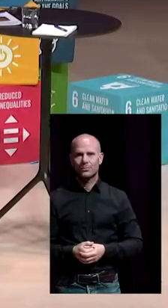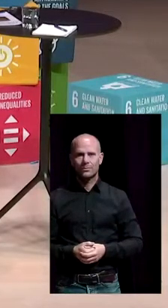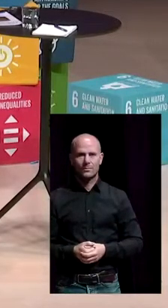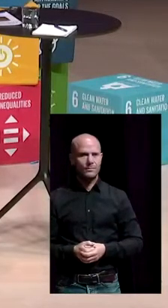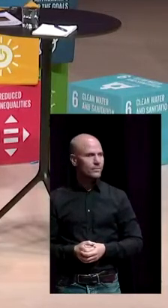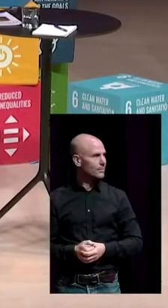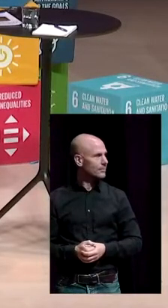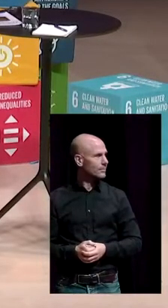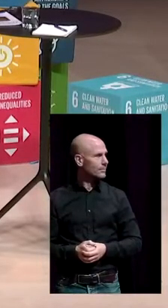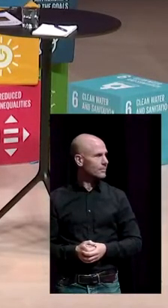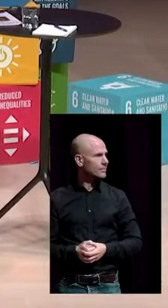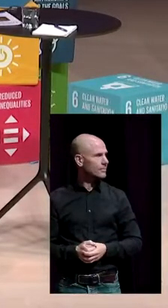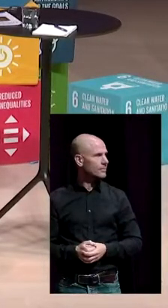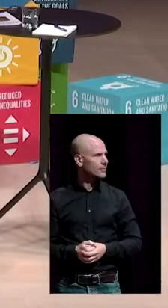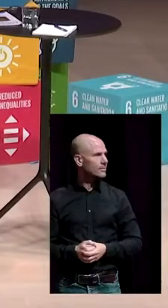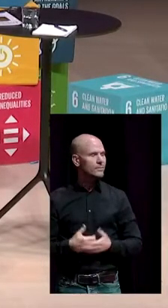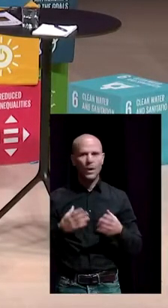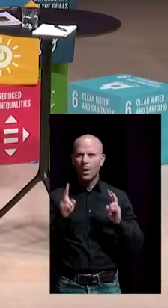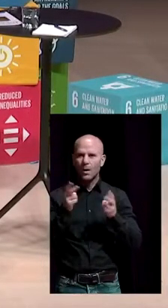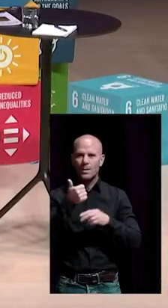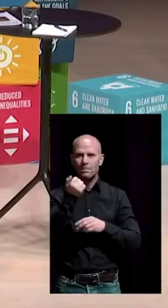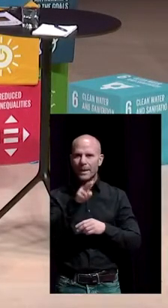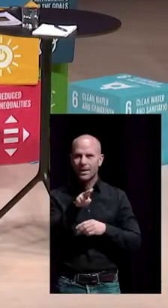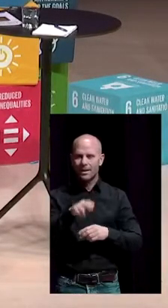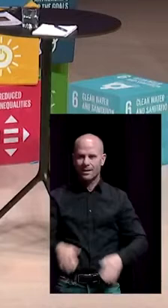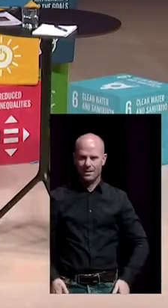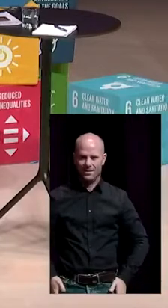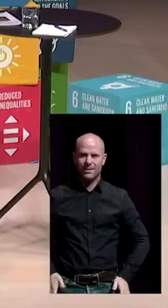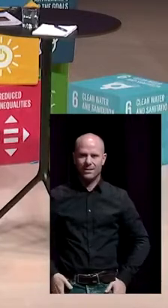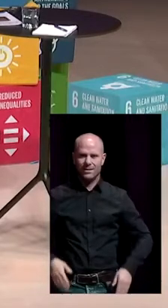Så, bra. Och bara för att få igång benen lite grann nu också då.